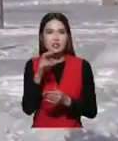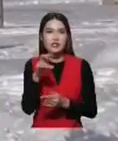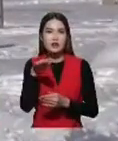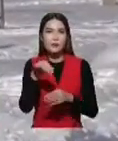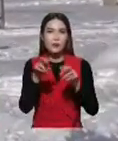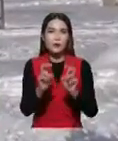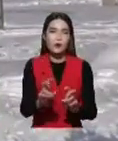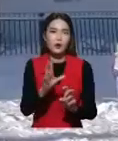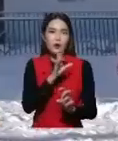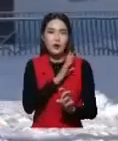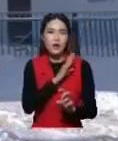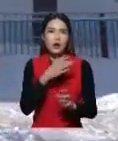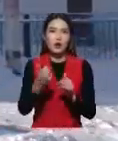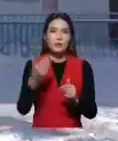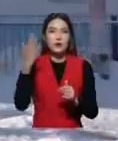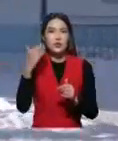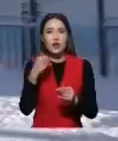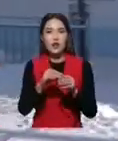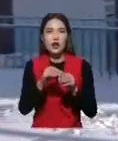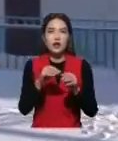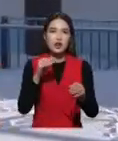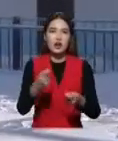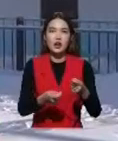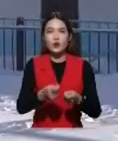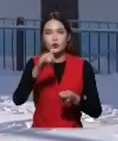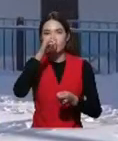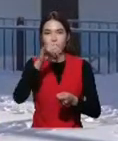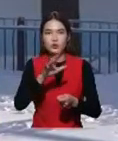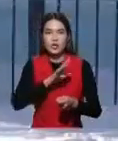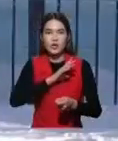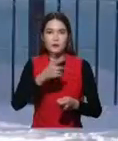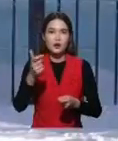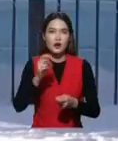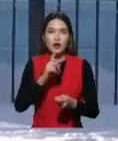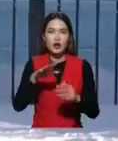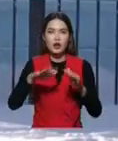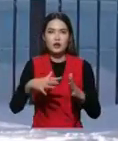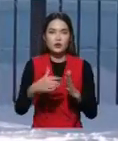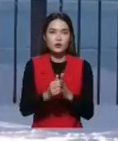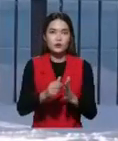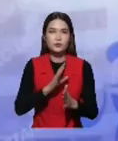көлікпен көшеде сүйреткен капот кейін екпінін тежей алмай жол жиегіндегі газ бағанына соғылыпты.